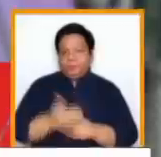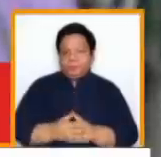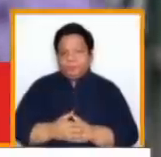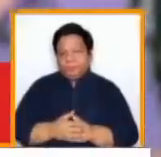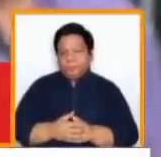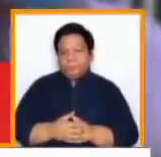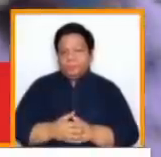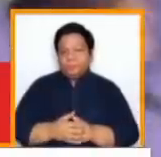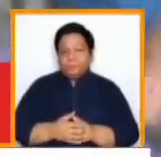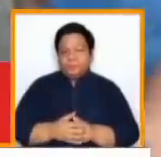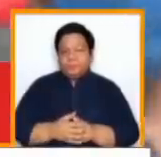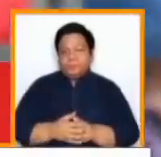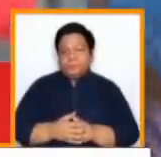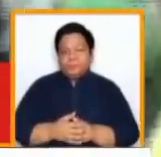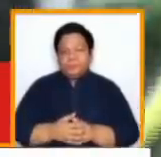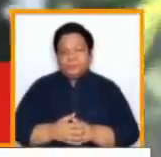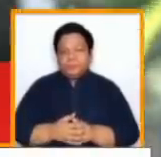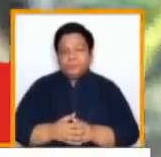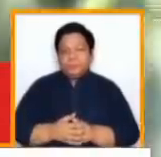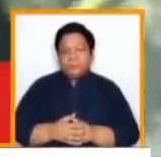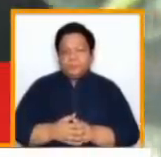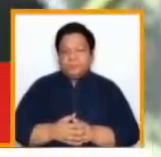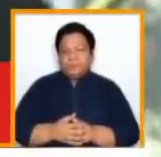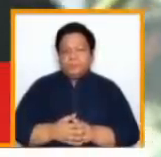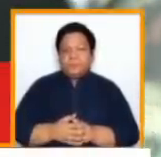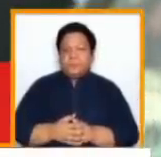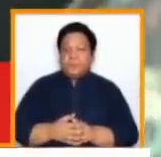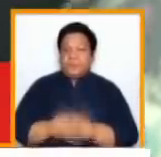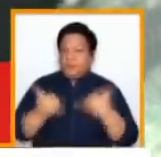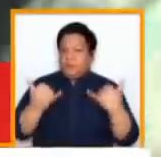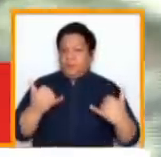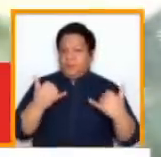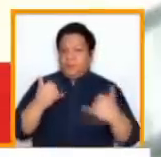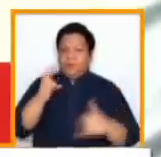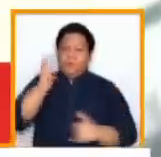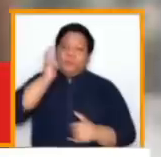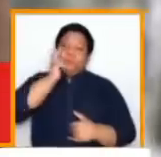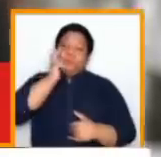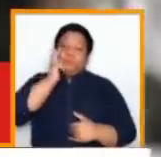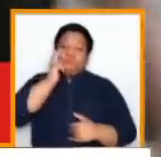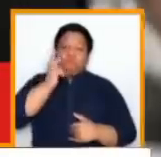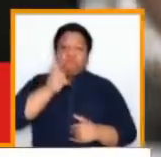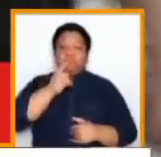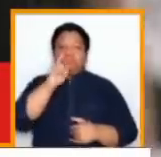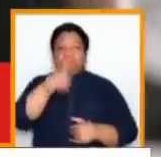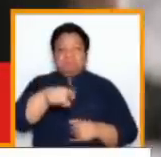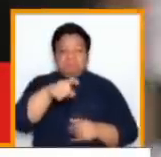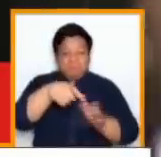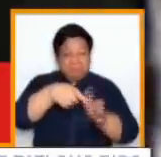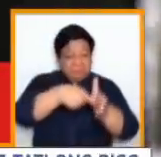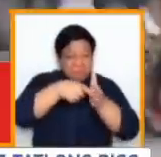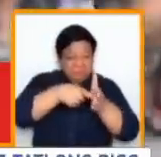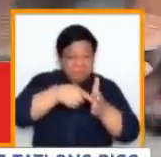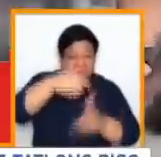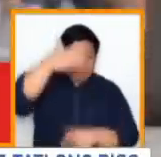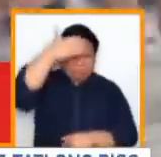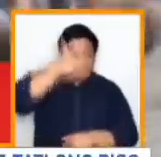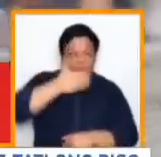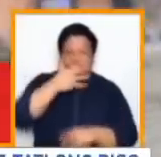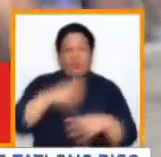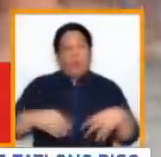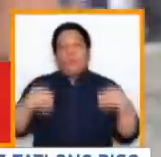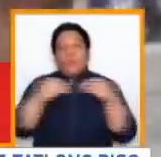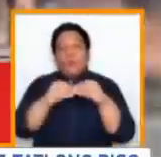balita. Pinababawi na ng Pangulo ang mandatory o sapilit ang pagsusuot ng mga face shield, maliban na lamang sa mga 3C,